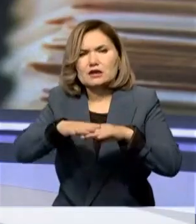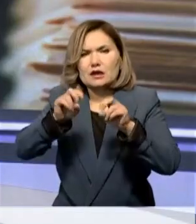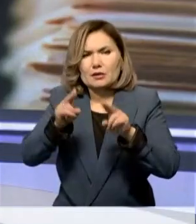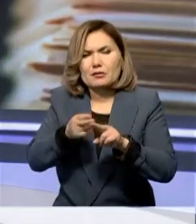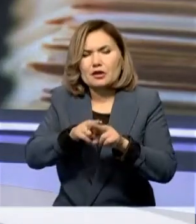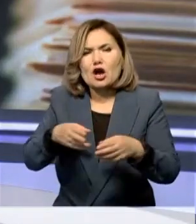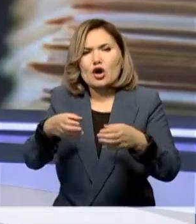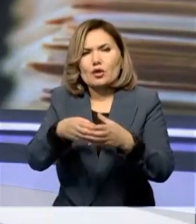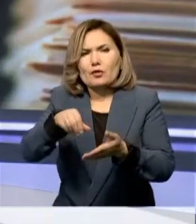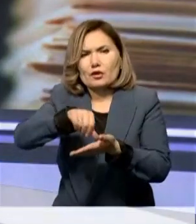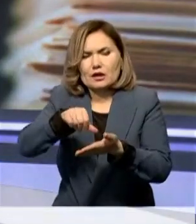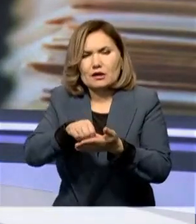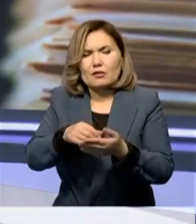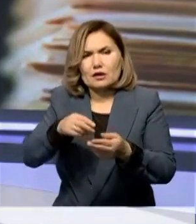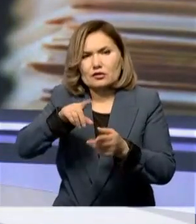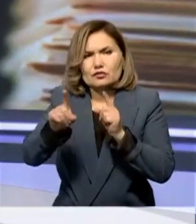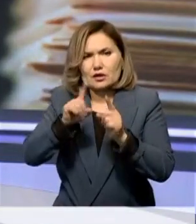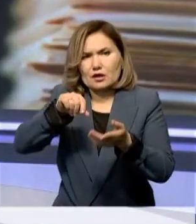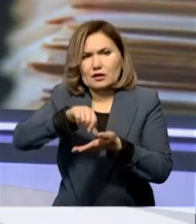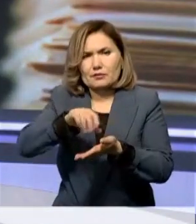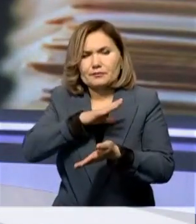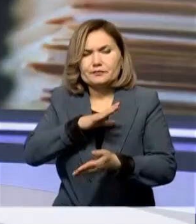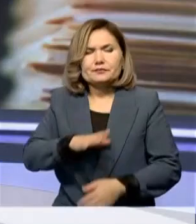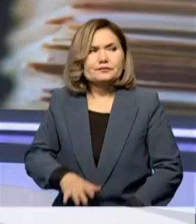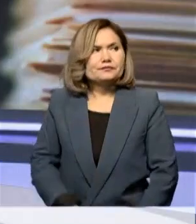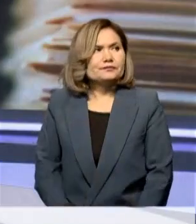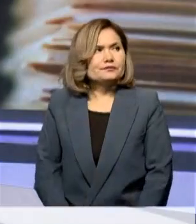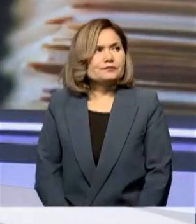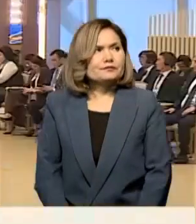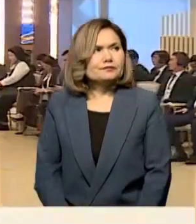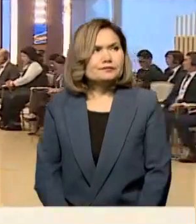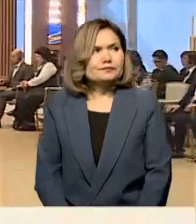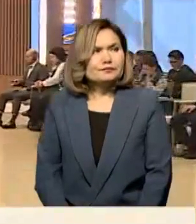шетелдік сарапшылар мен ұйым өкілдері өзара пікір алмасты.